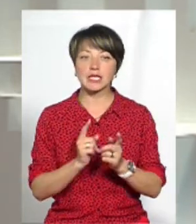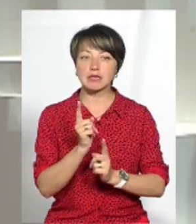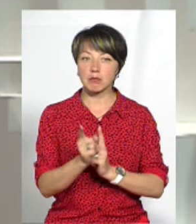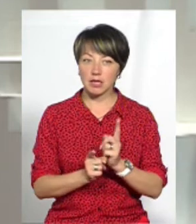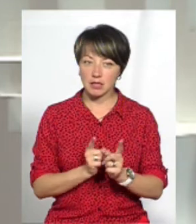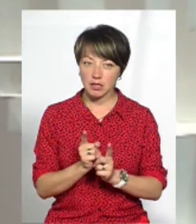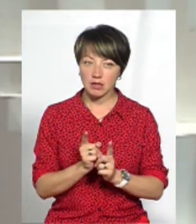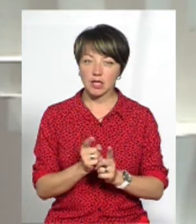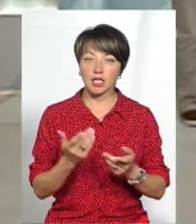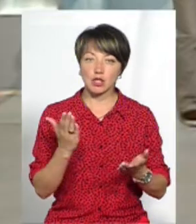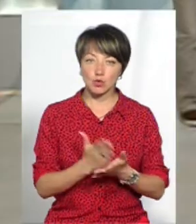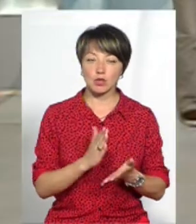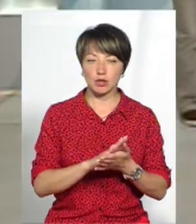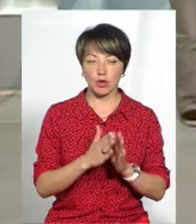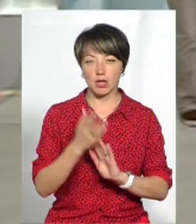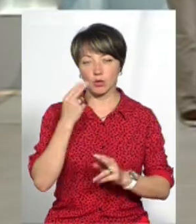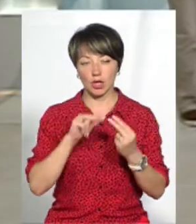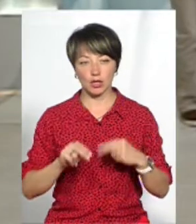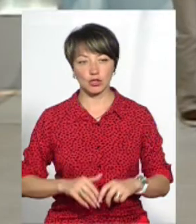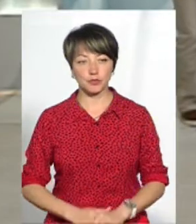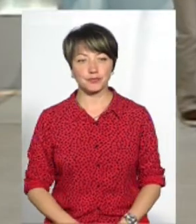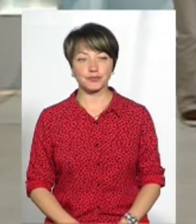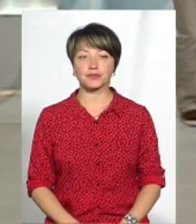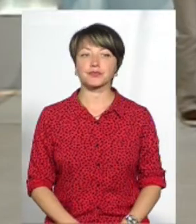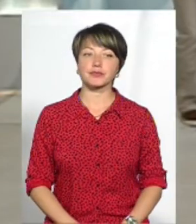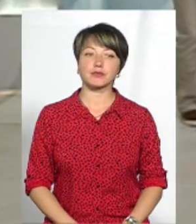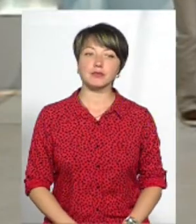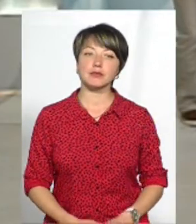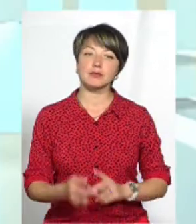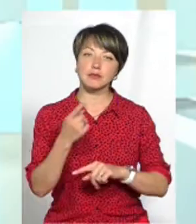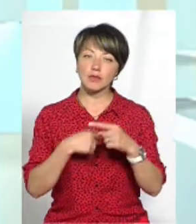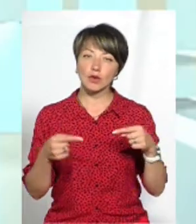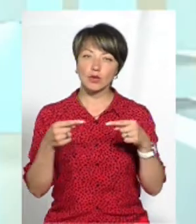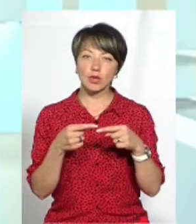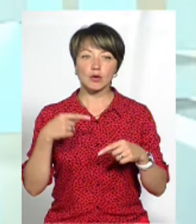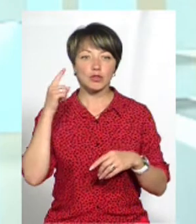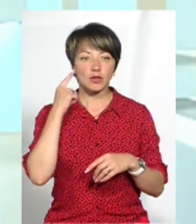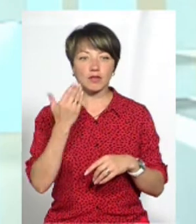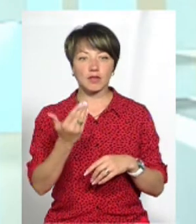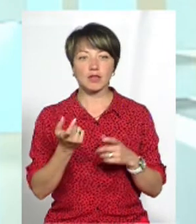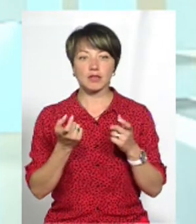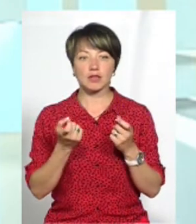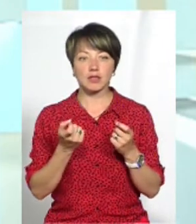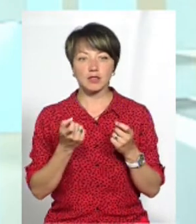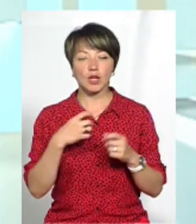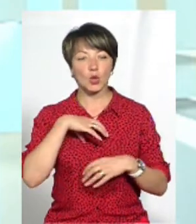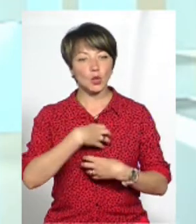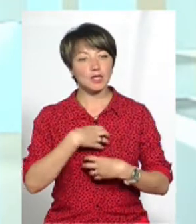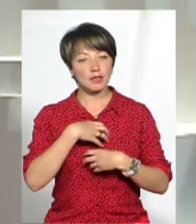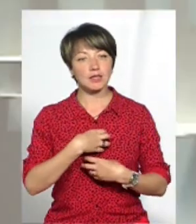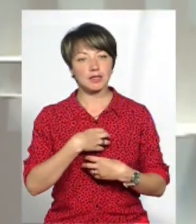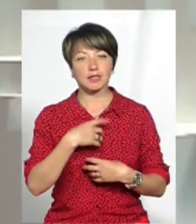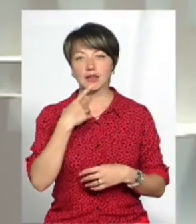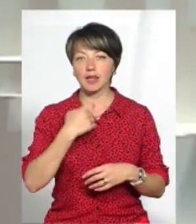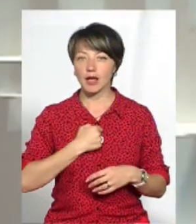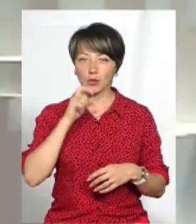змінити існуючу ситуацію на краще. І коротесеньке уточнення. То мені почулося, чи ви дещо ностальгуєте за радянською